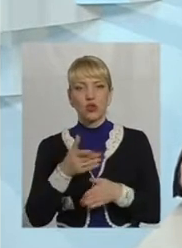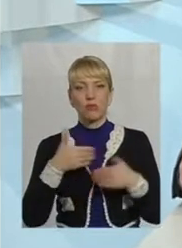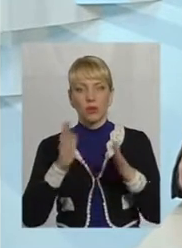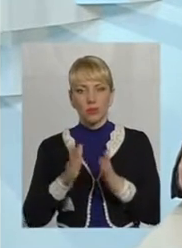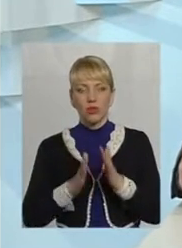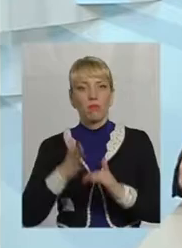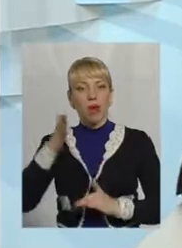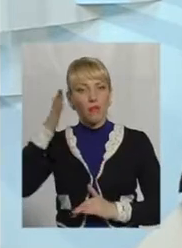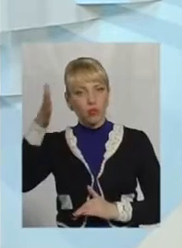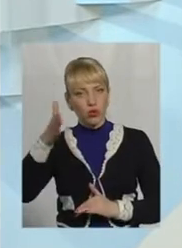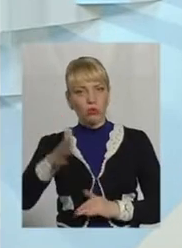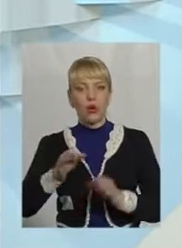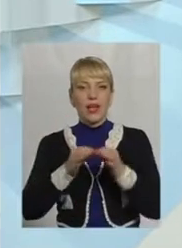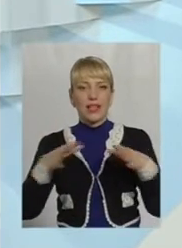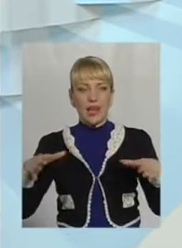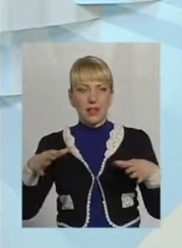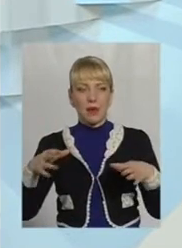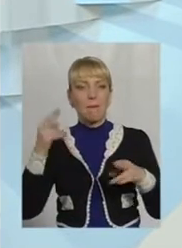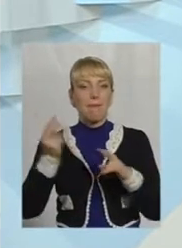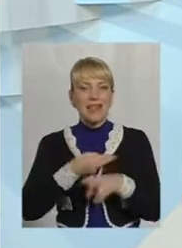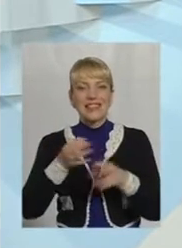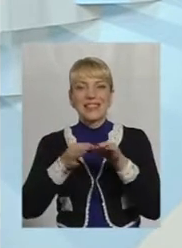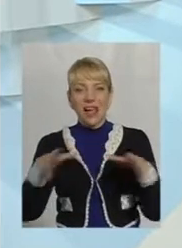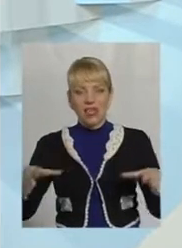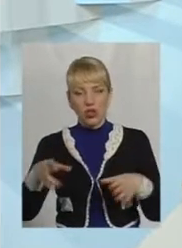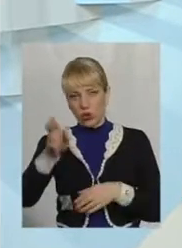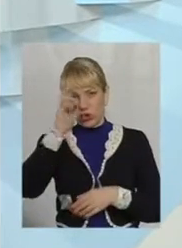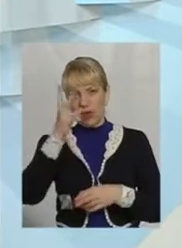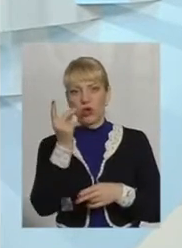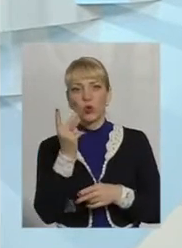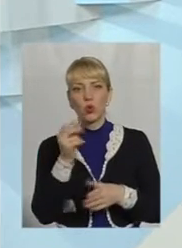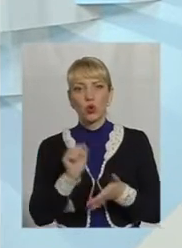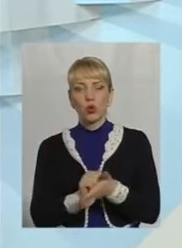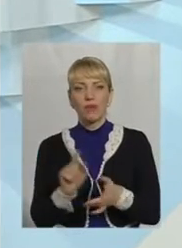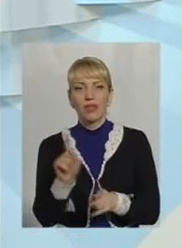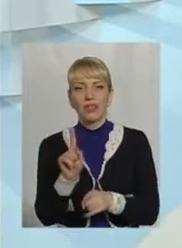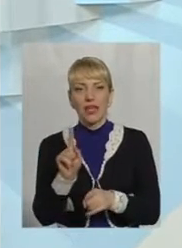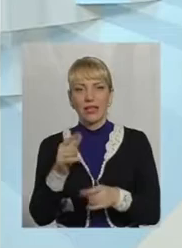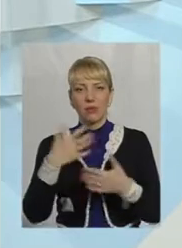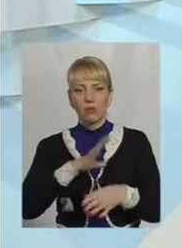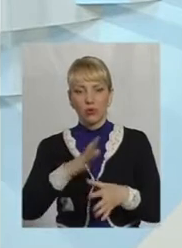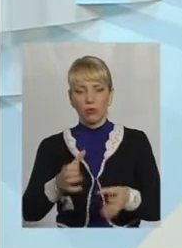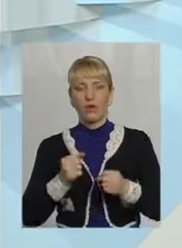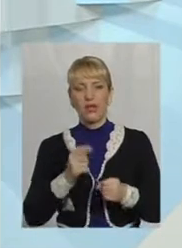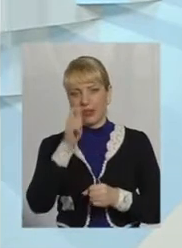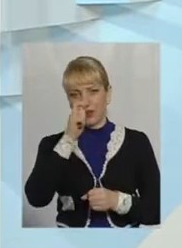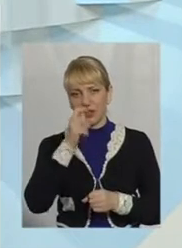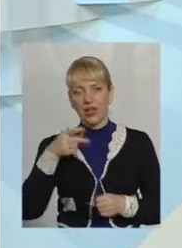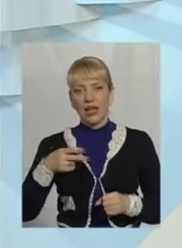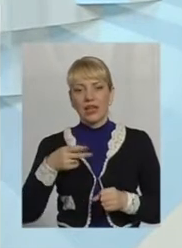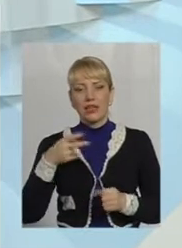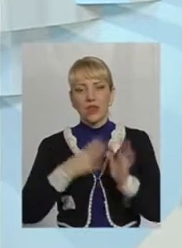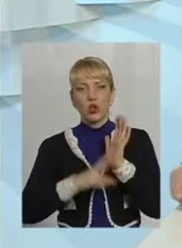у майбутньому ядерною державою, без ядерної держави, і другим документом, який було прийнято у квітні 92-го